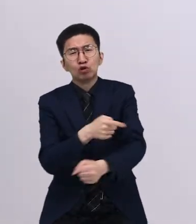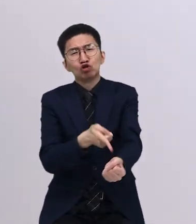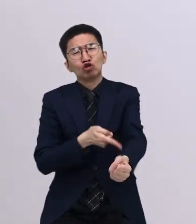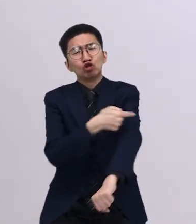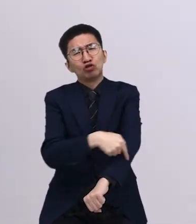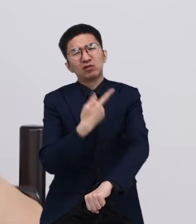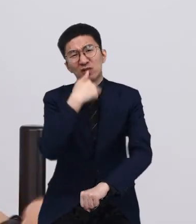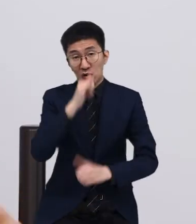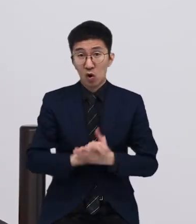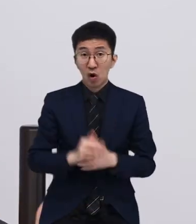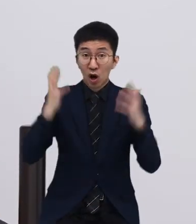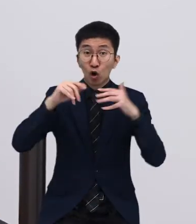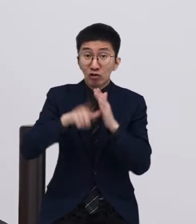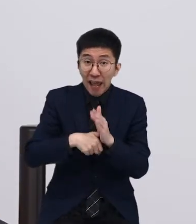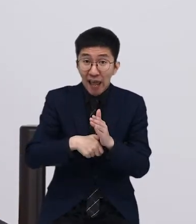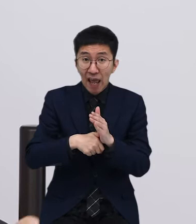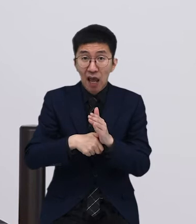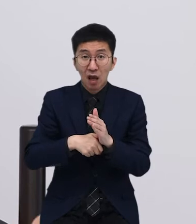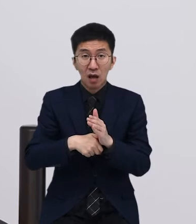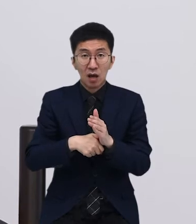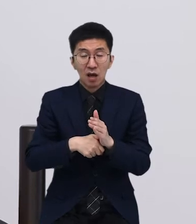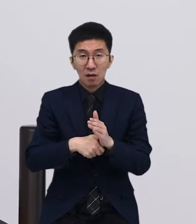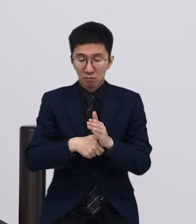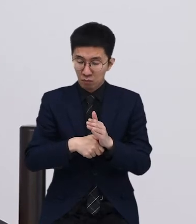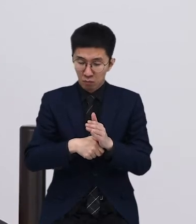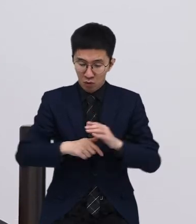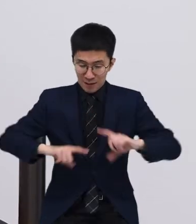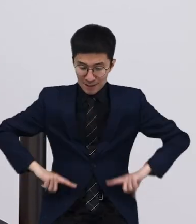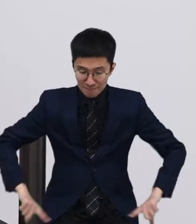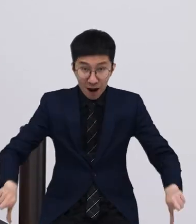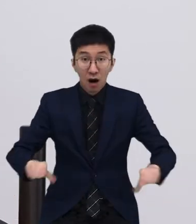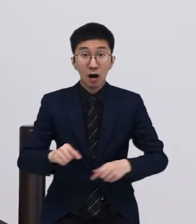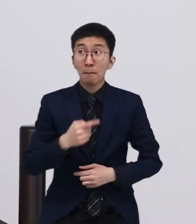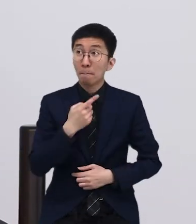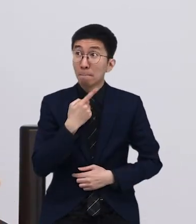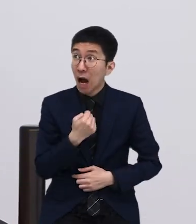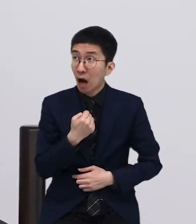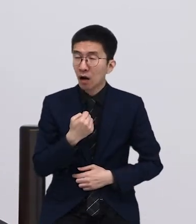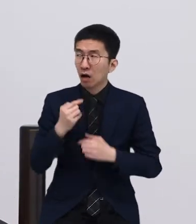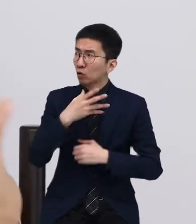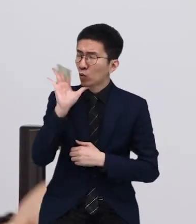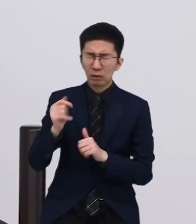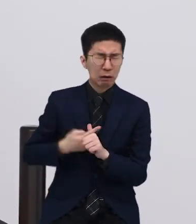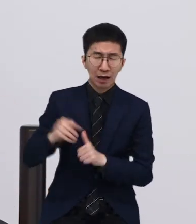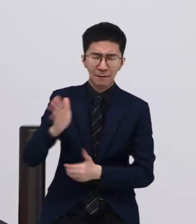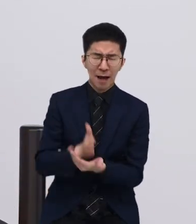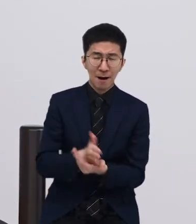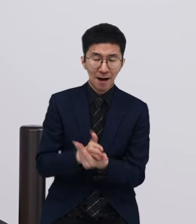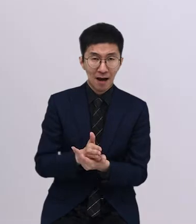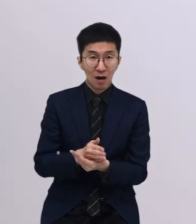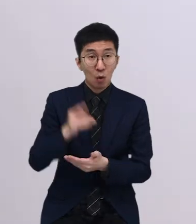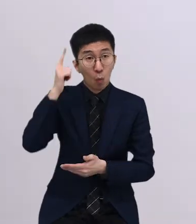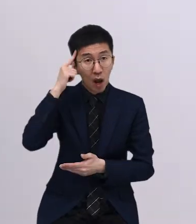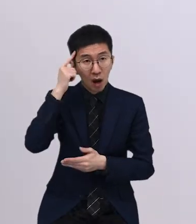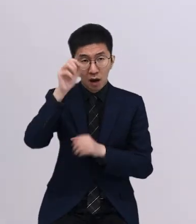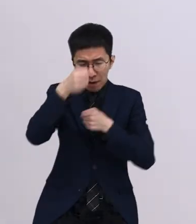자국이 있어요. 너무 더워서 어렸을 때 파자마를 입으면 그거 입으면 안 된다고 어르신들이 말씀해 주신 거예요.